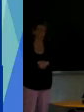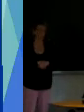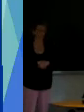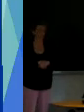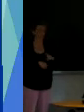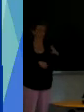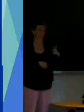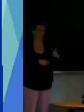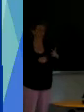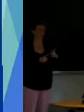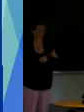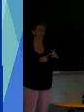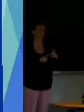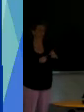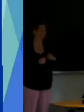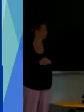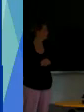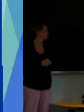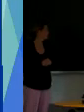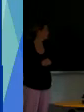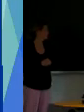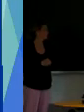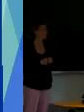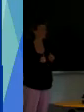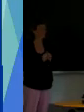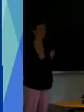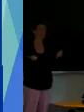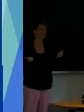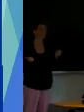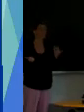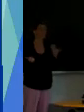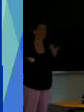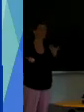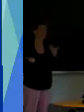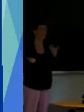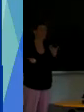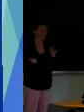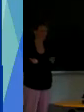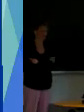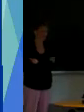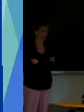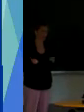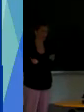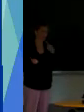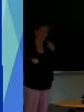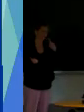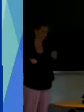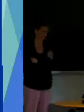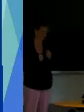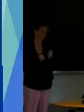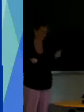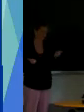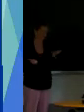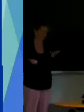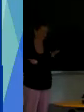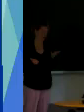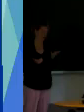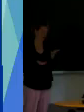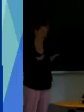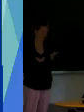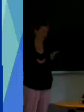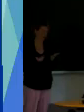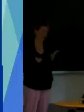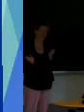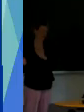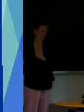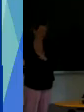Il terzo anno che cosa c'ha? Di diverso che avete detto, ragioniamo di nuovo per differenze rispetto a prima. Abbiamo introdotto degli elementi che